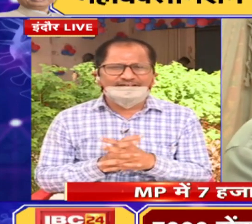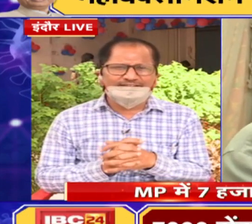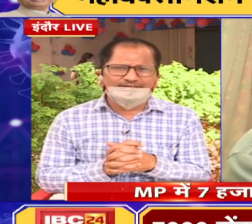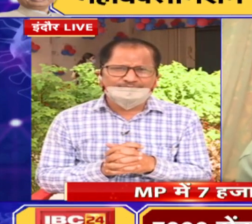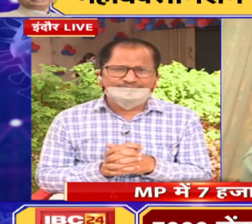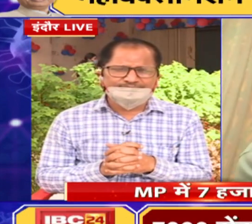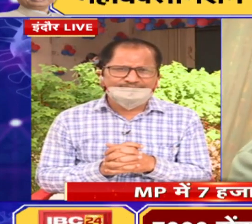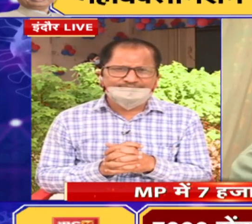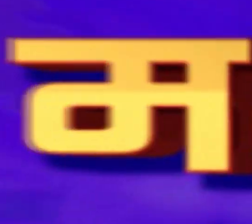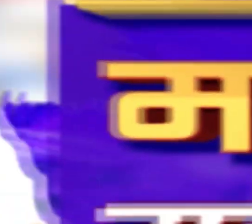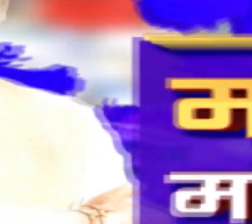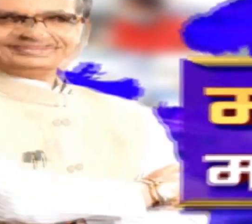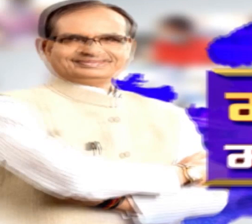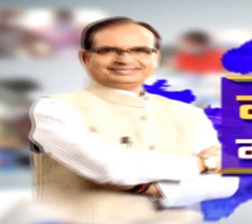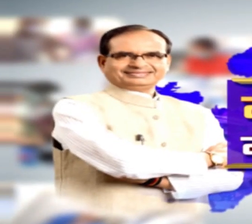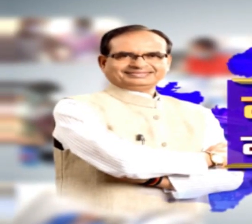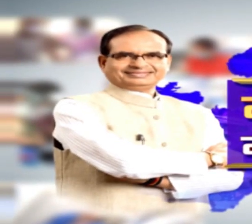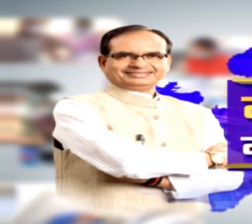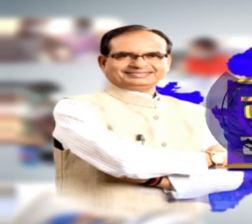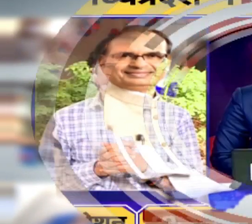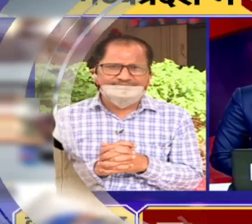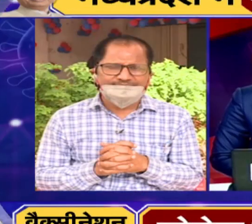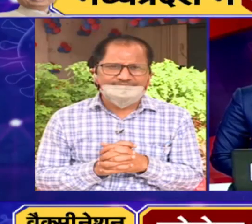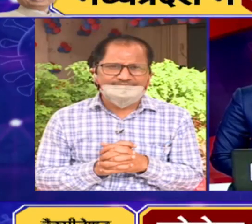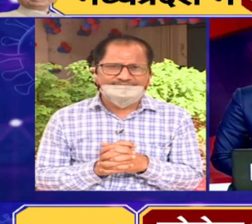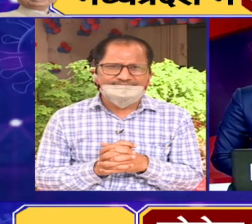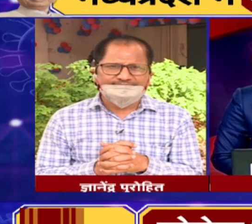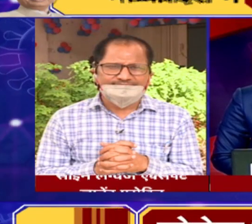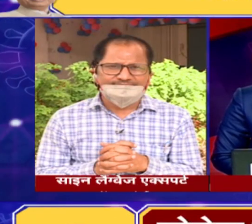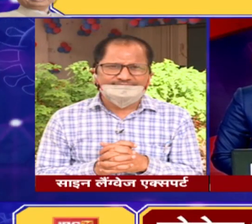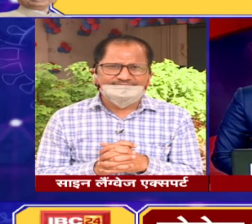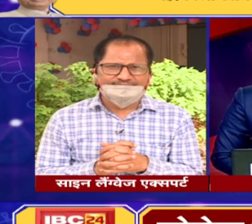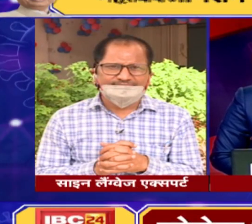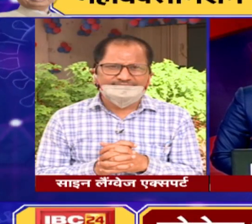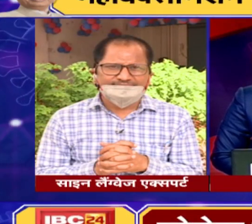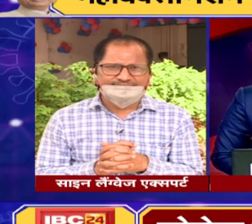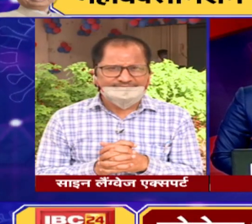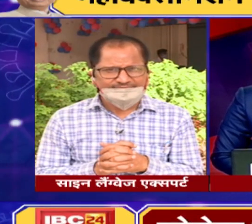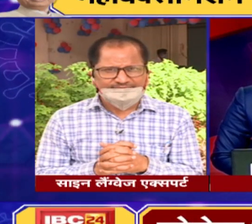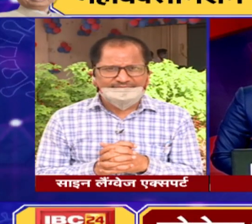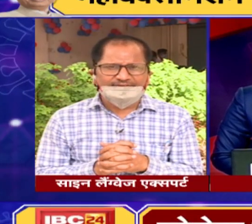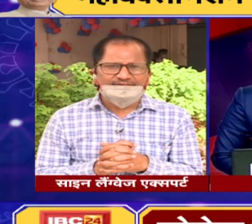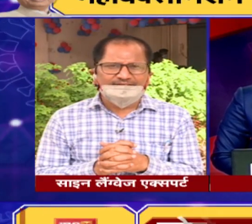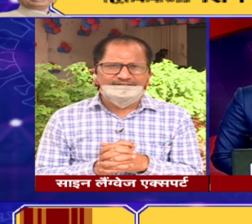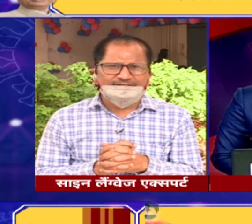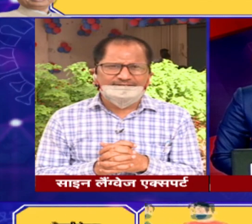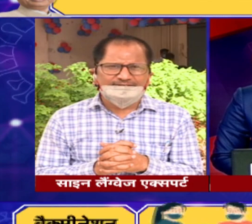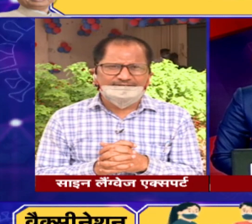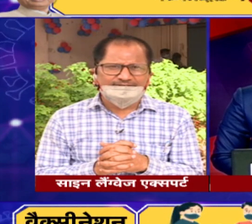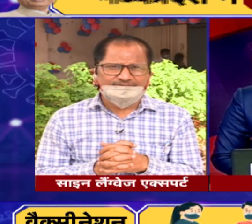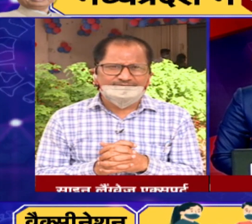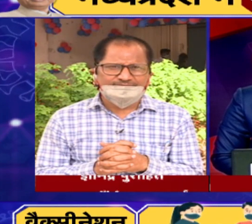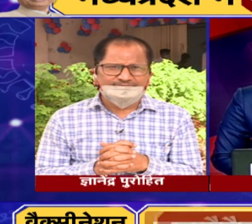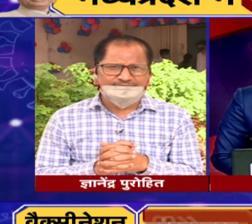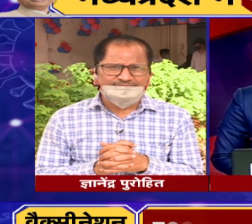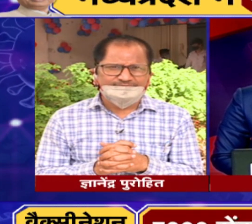हम लोग सहयोग चाहते हैं, गार्डनिंग करवाना चाहते हैं। सर, आपकी ही विभाग का एक कार्यालय है, कार्यालय के पास एक गार्डन है, वो चाहते हैं कि